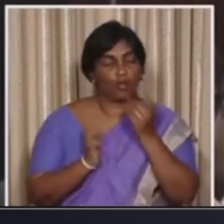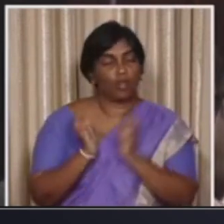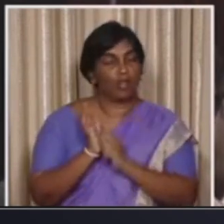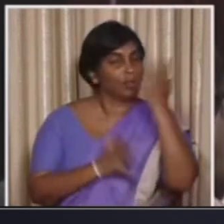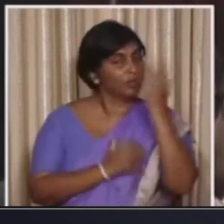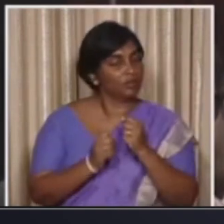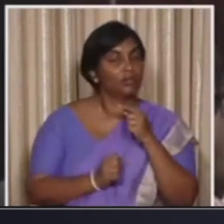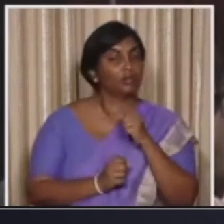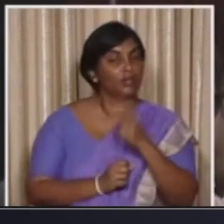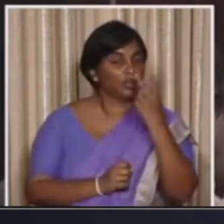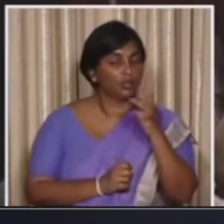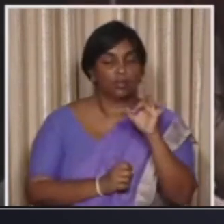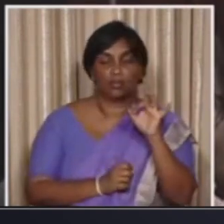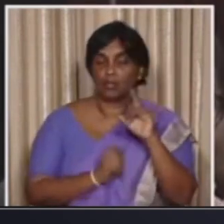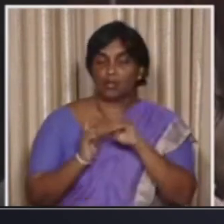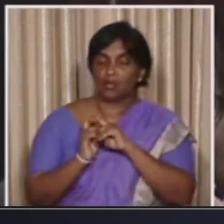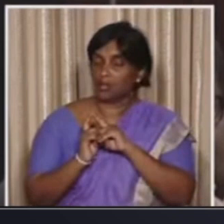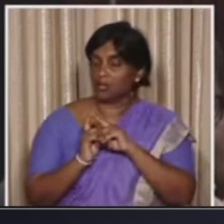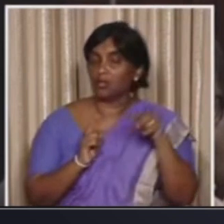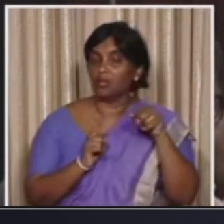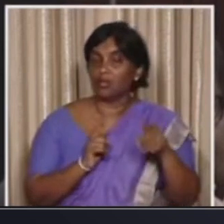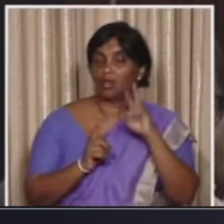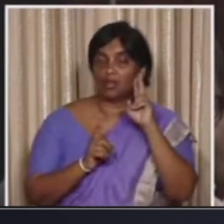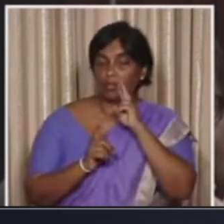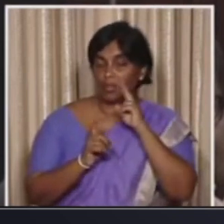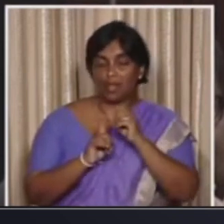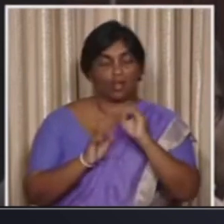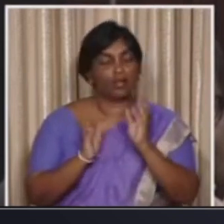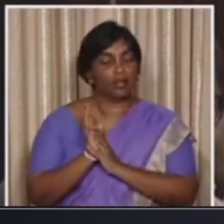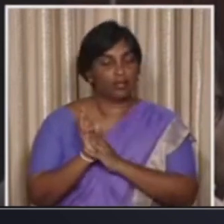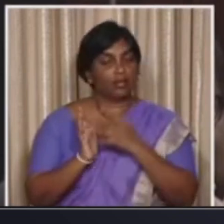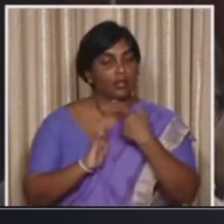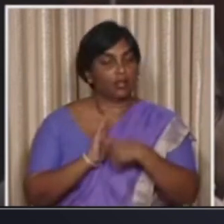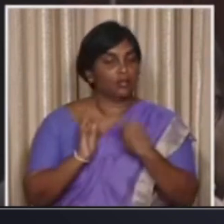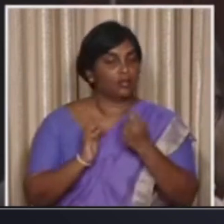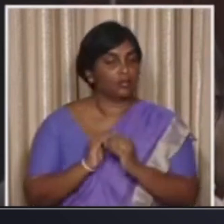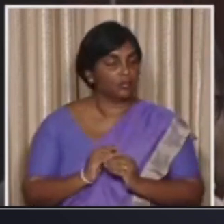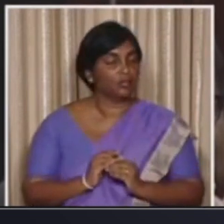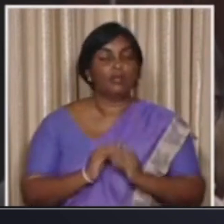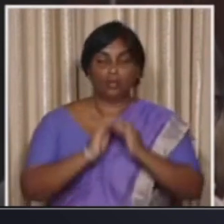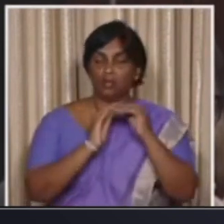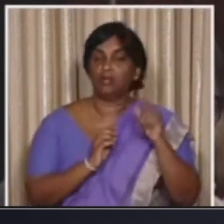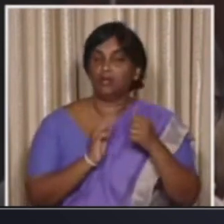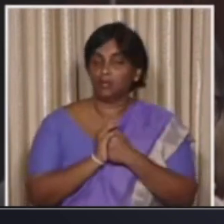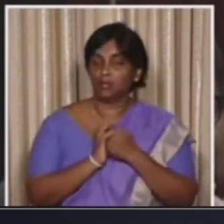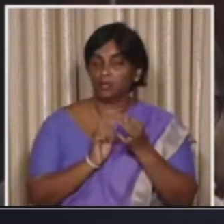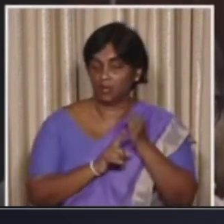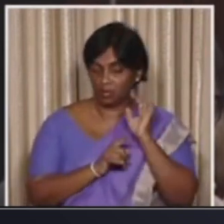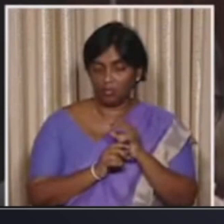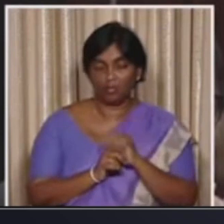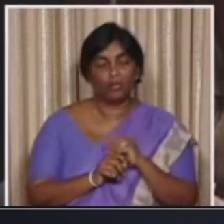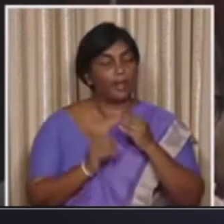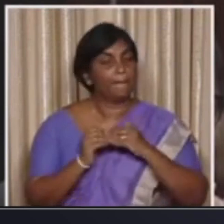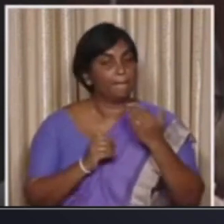ගත්තා. 2015 ඉඳලා මෙතුමා එන වගමැතිතුමා විදියට ආර්ථික සංවර්ධන ඇමතිතුමා විදියට ගරු සභාපතිතුමනි